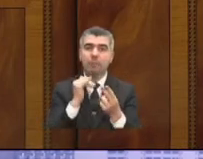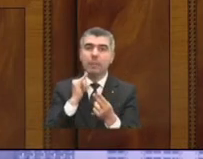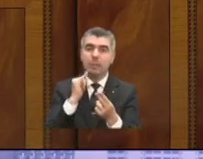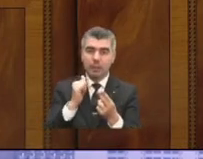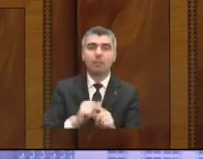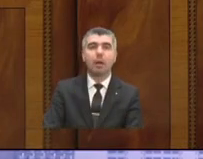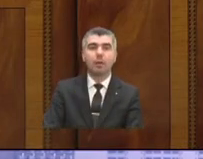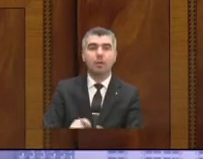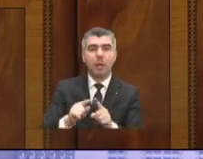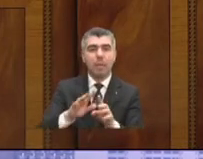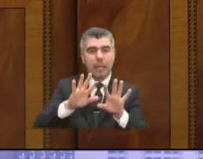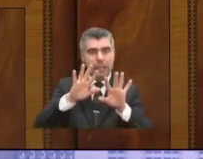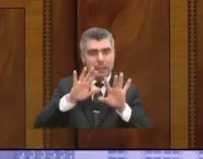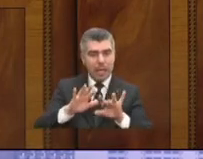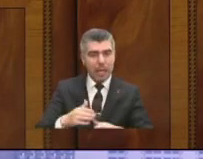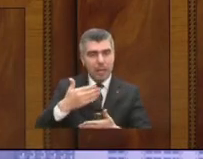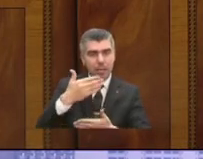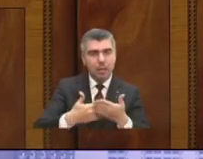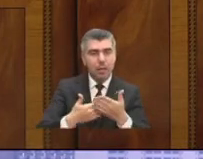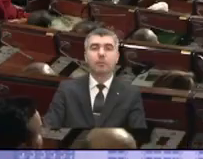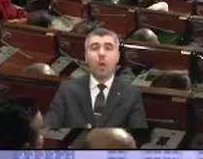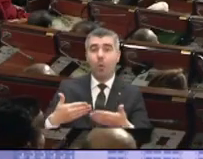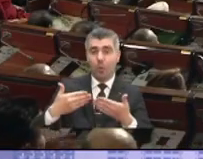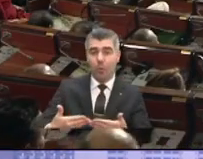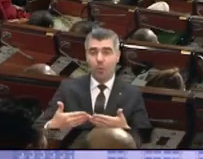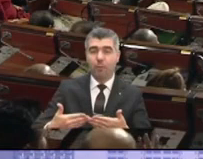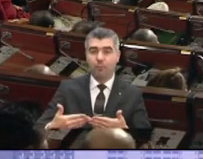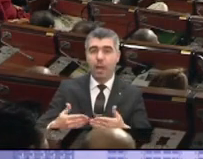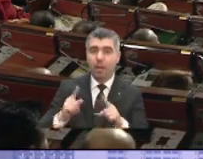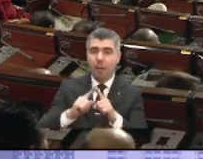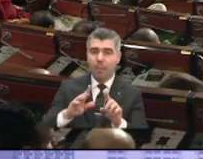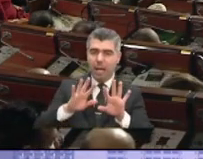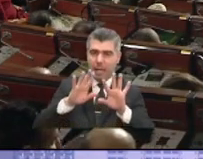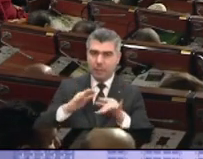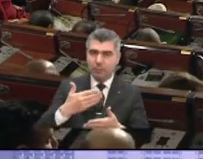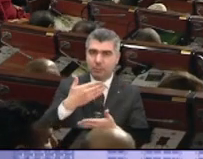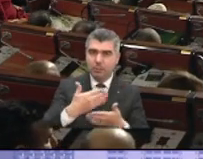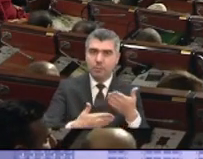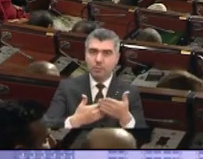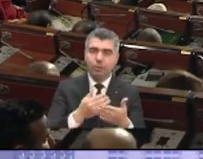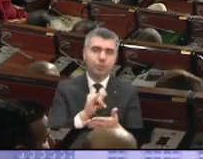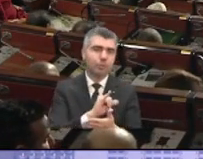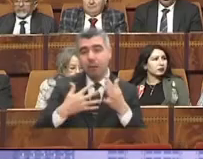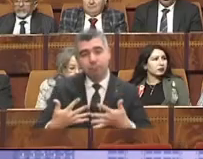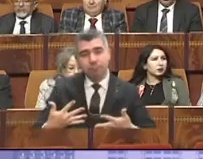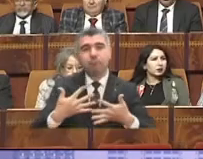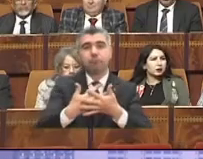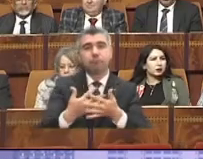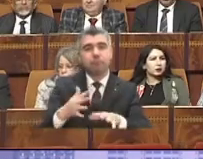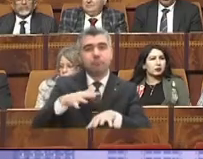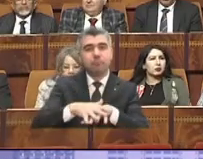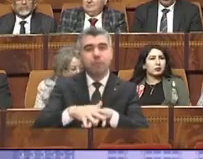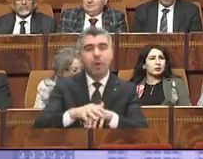الدوله الاجتماعيه فيما بعد من قوانين مرتبطه به مرتبط التقاعد بتغطيه الصحيه